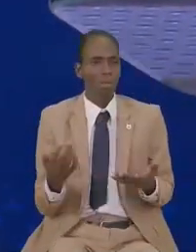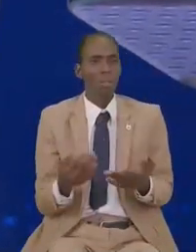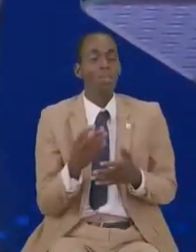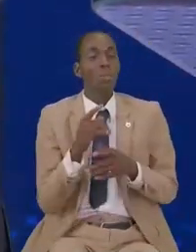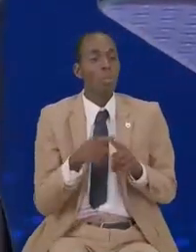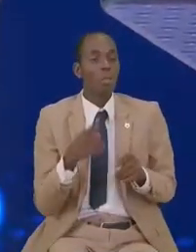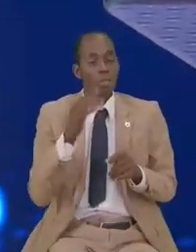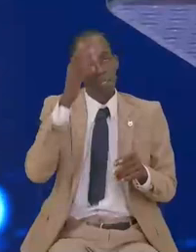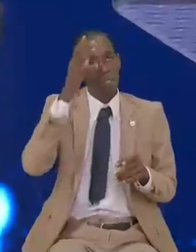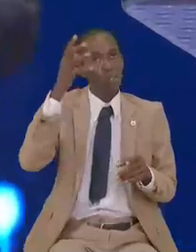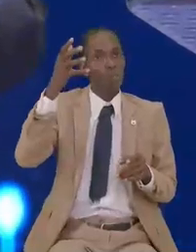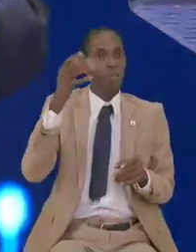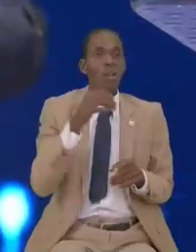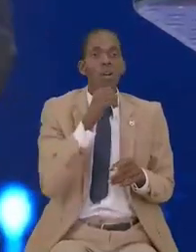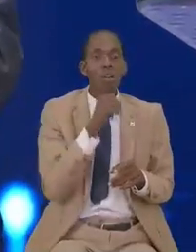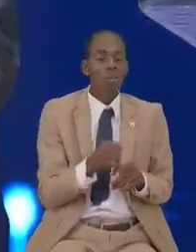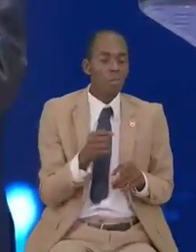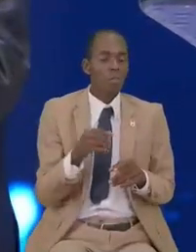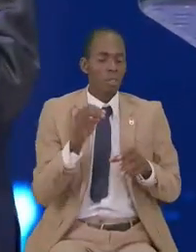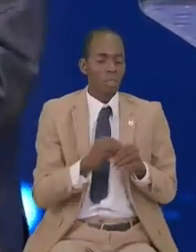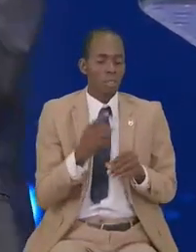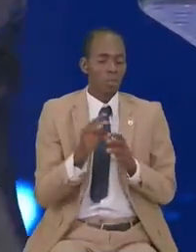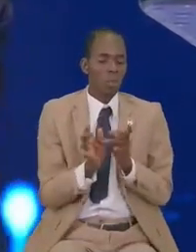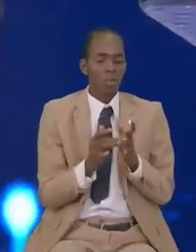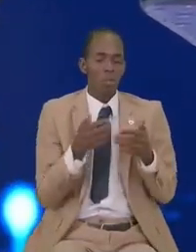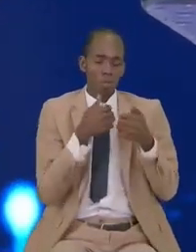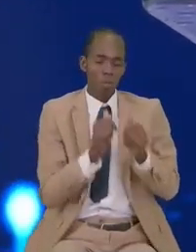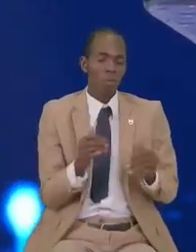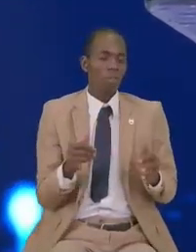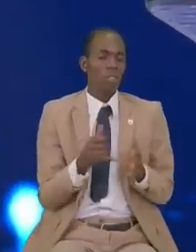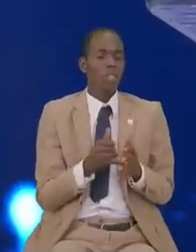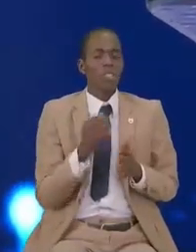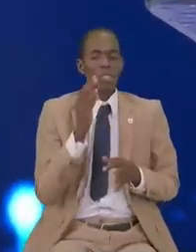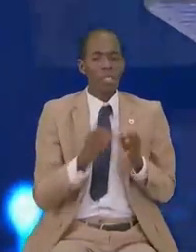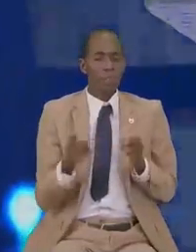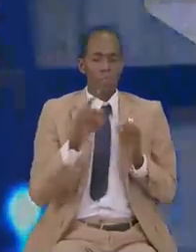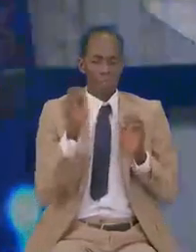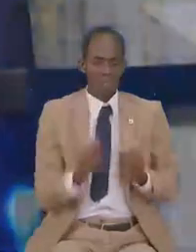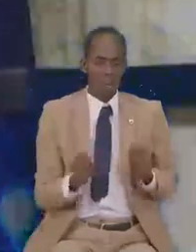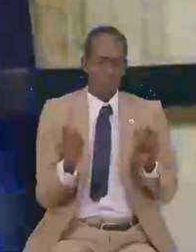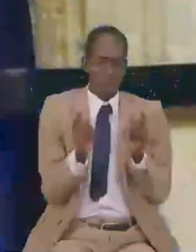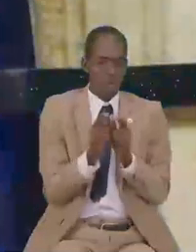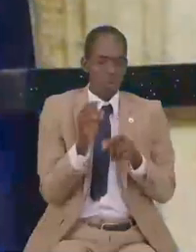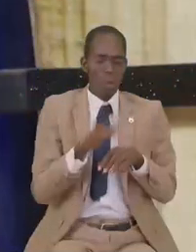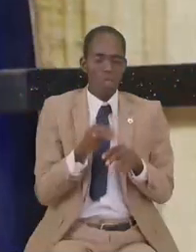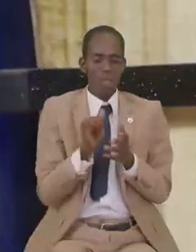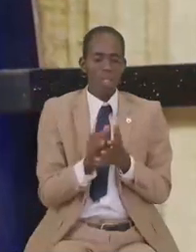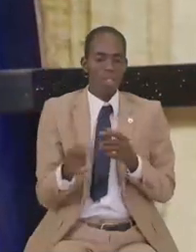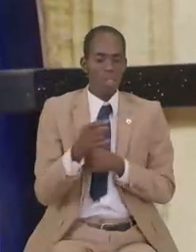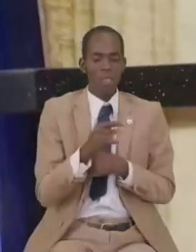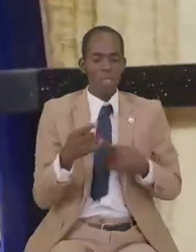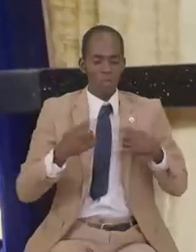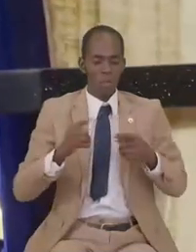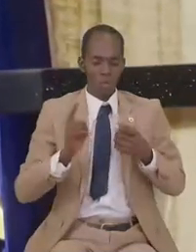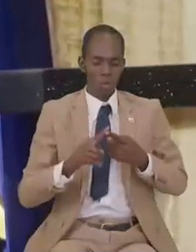terre. Et qui peut obéir cela? Leurs parents ont obéi cela. Vous allez garder, vous allez ramasser la manne pour